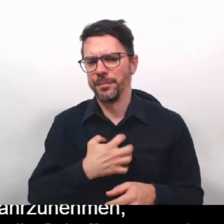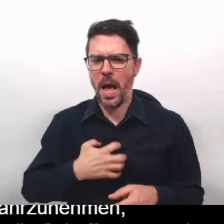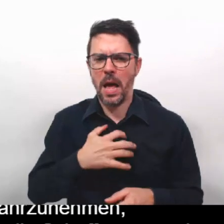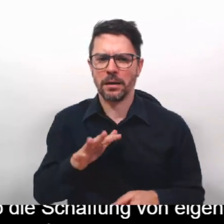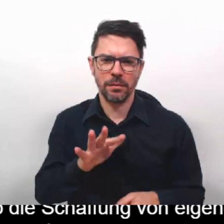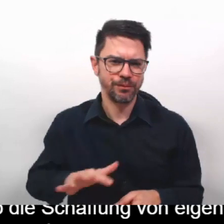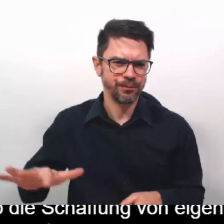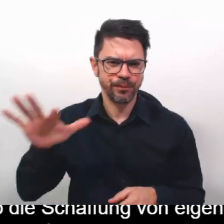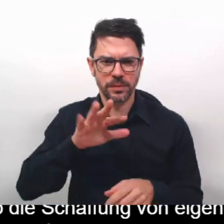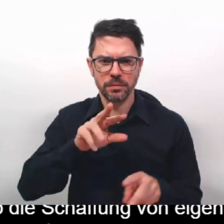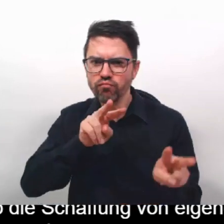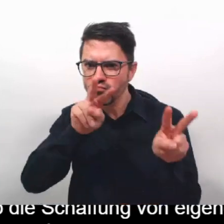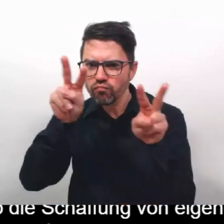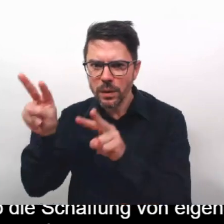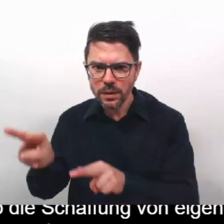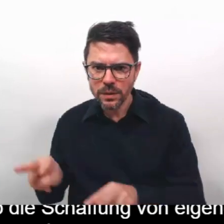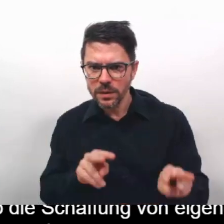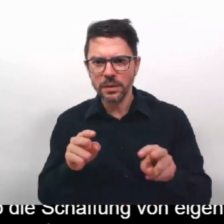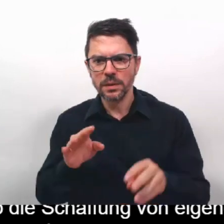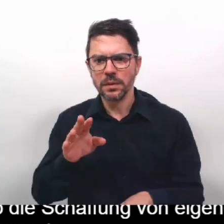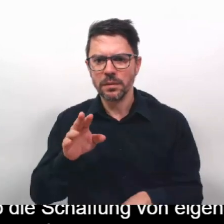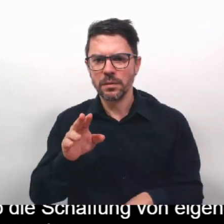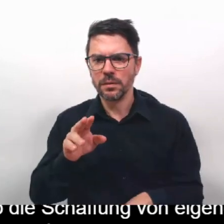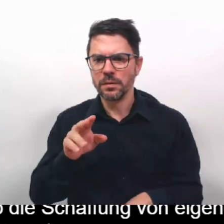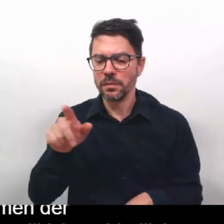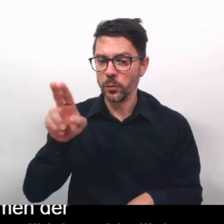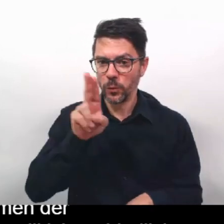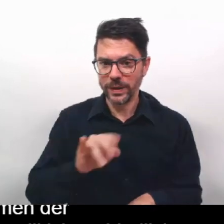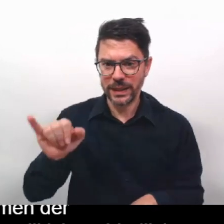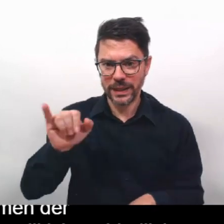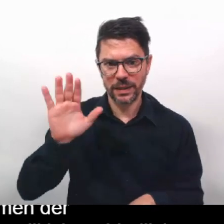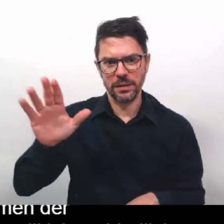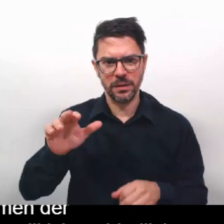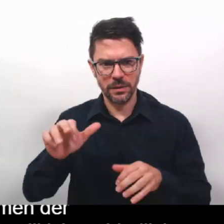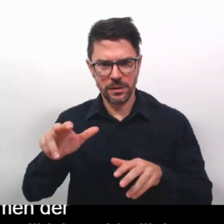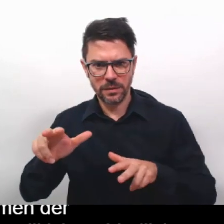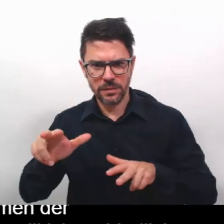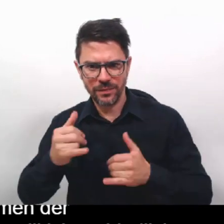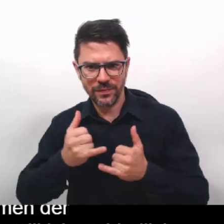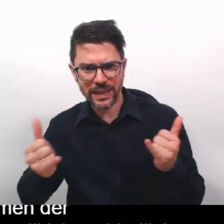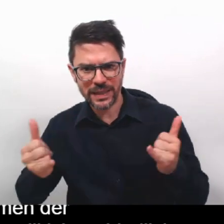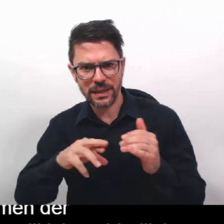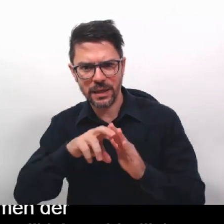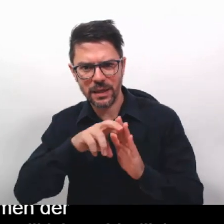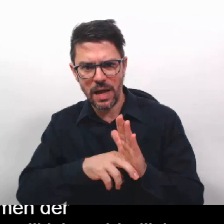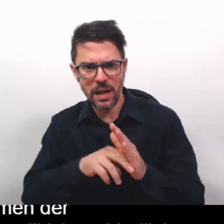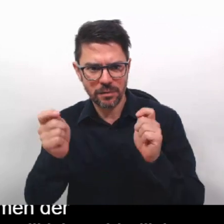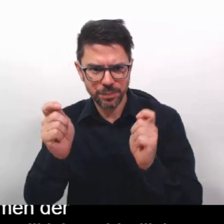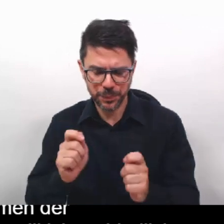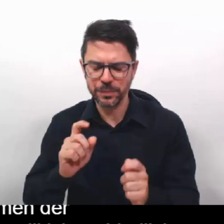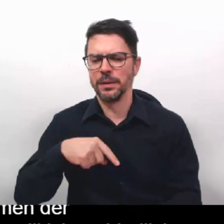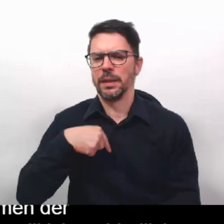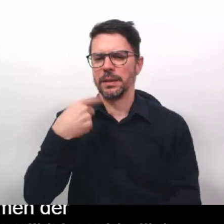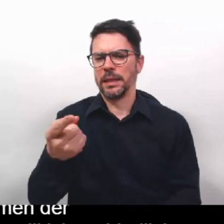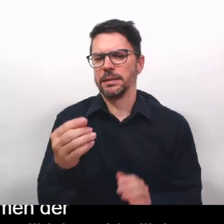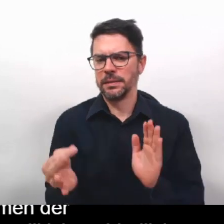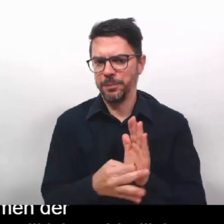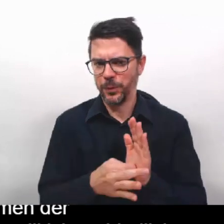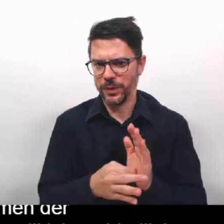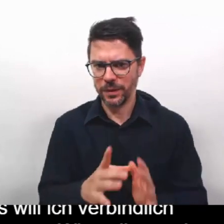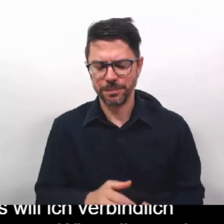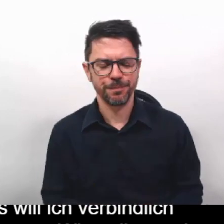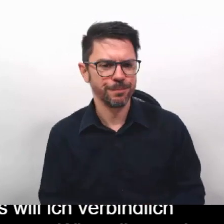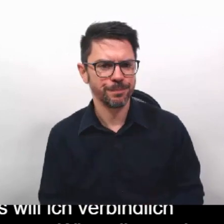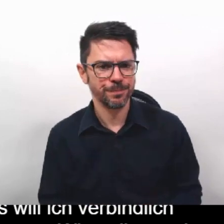Vorgaben. Wir werden sicherlich kein Gesetz vorlegen, das verfassungsrechtlich angreifbar wäre. Und dann wollen wir im nächsten Schritt den wissenschaftlichen